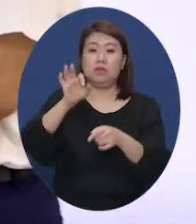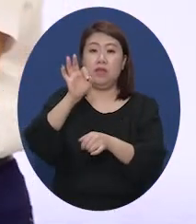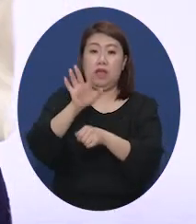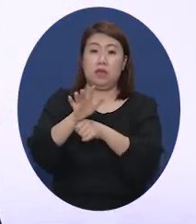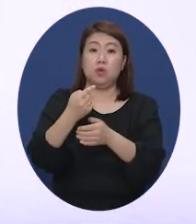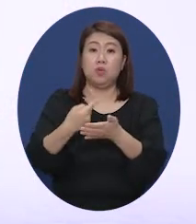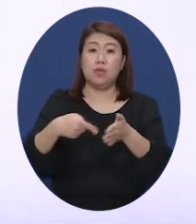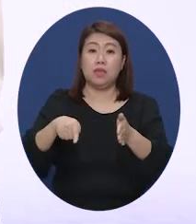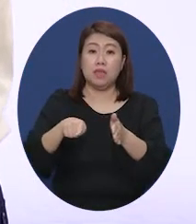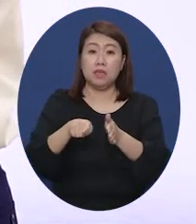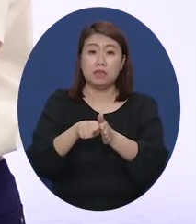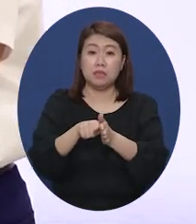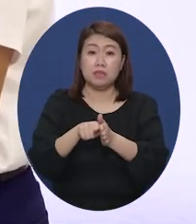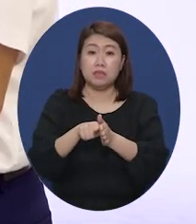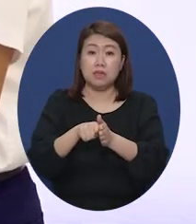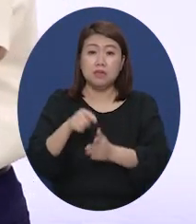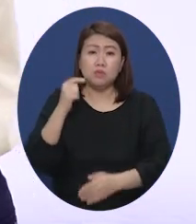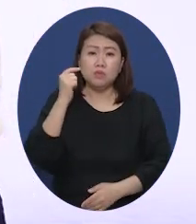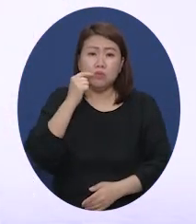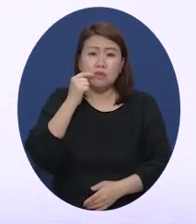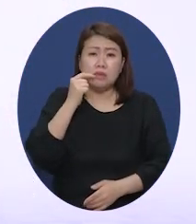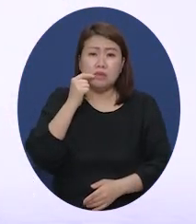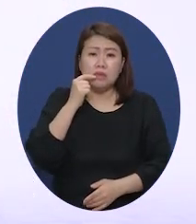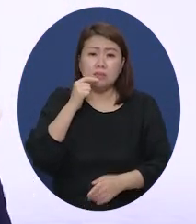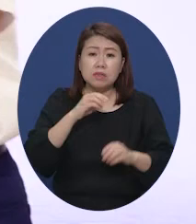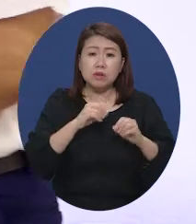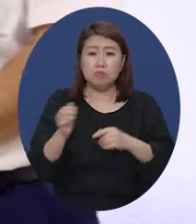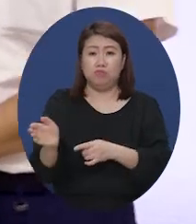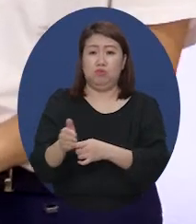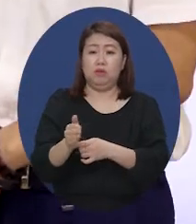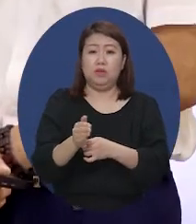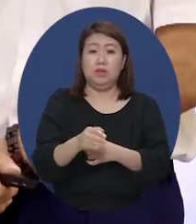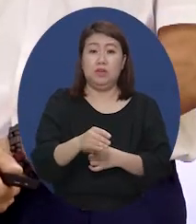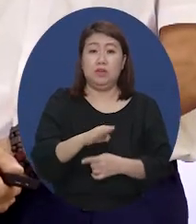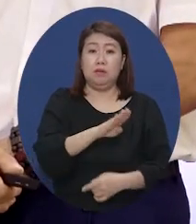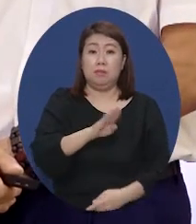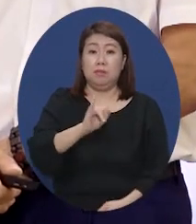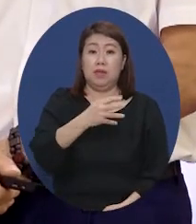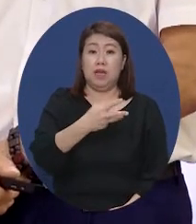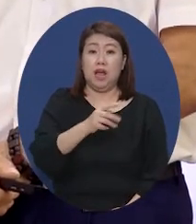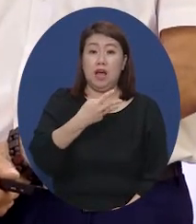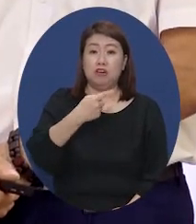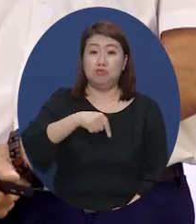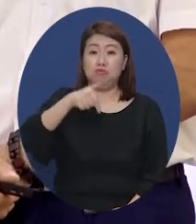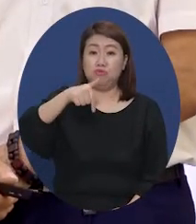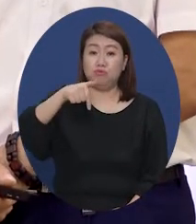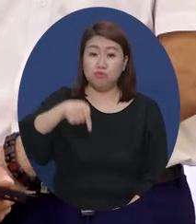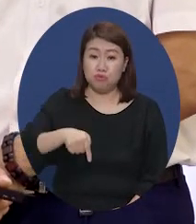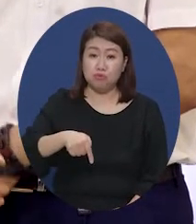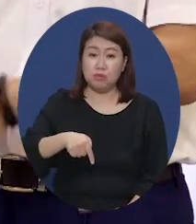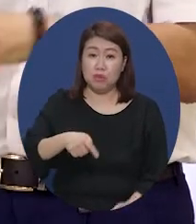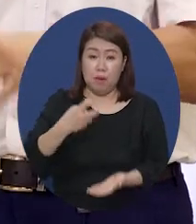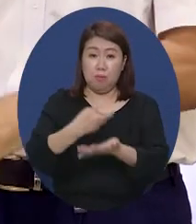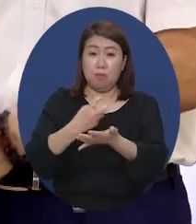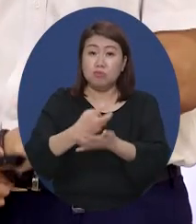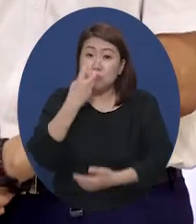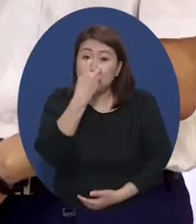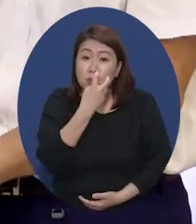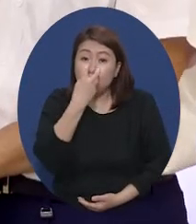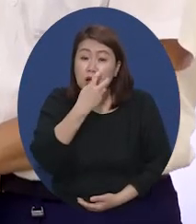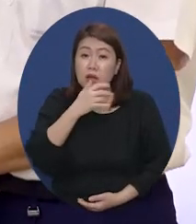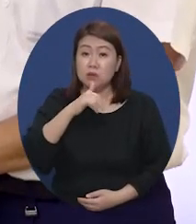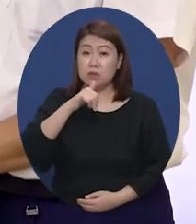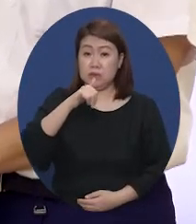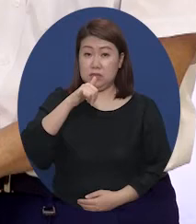구입하려면 2kg 정도의 소금에 절인 물고기, 즉, 삐라루꾸. 브라질 정부에서 법으로 보호하고